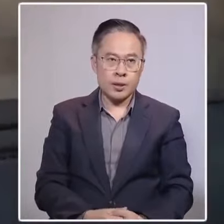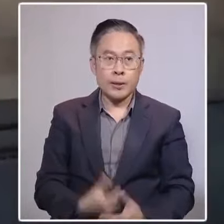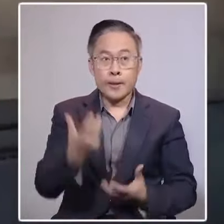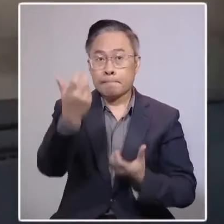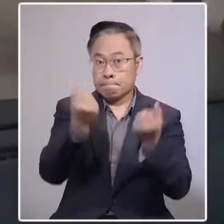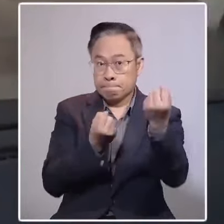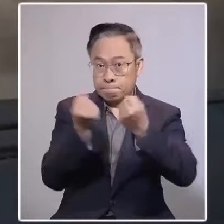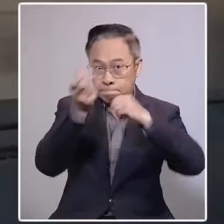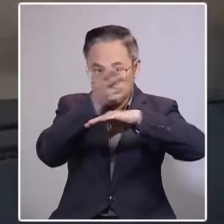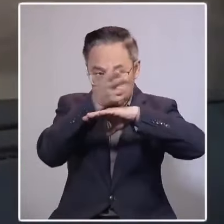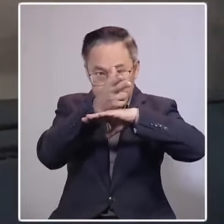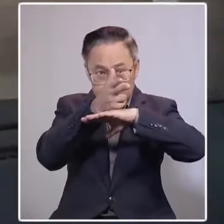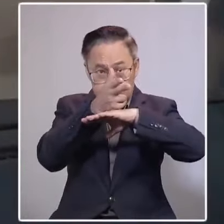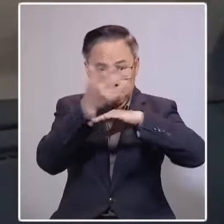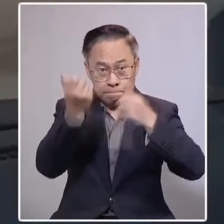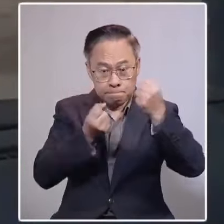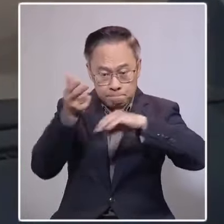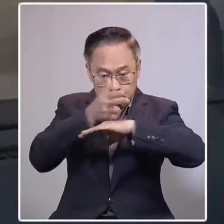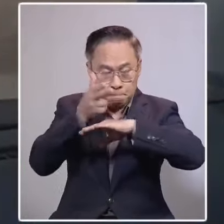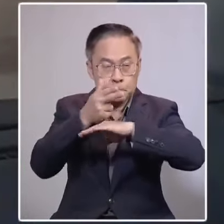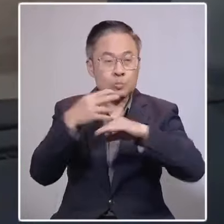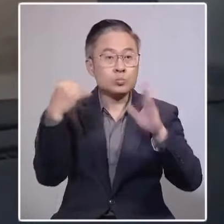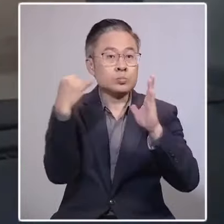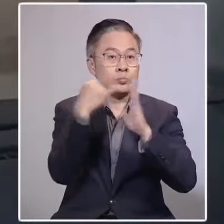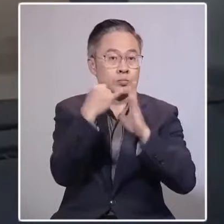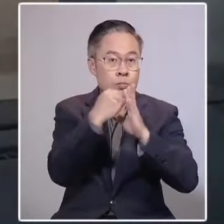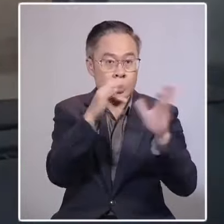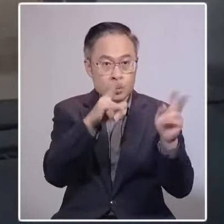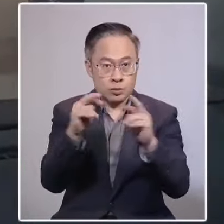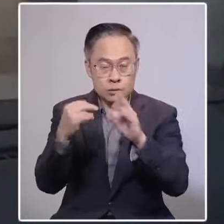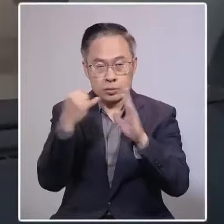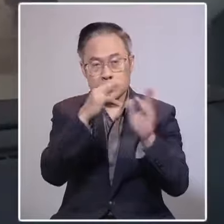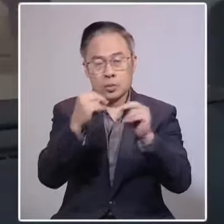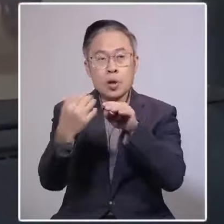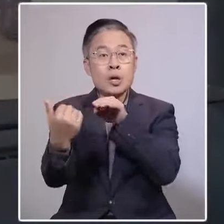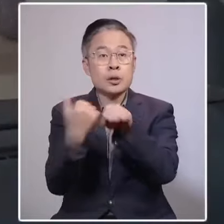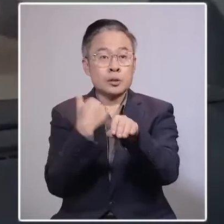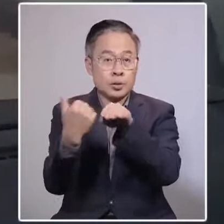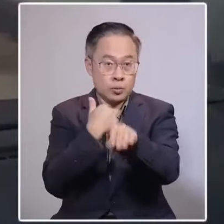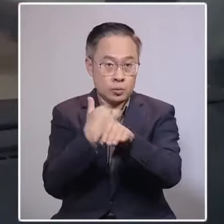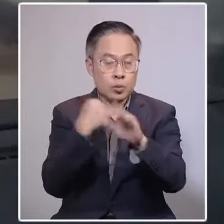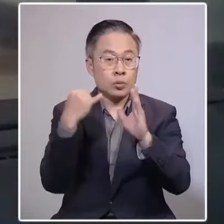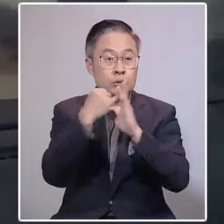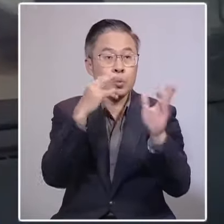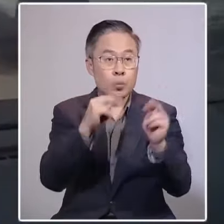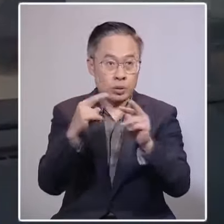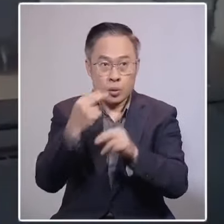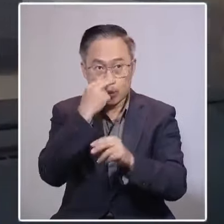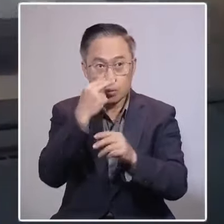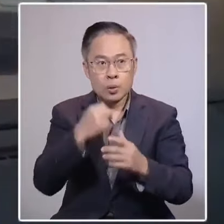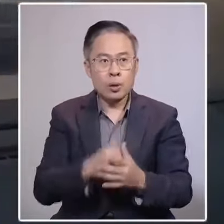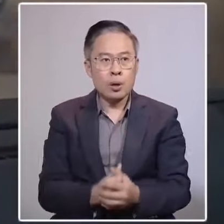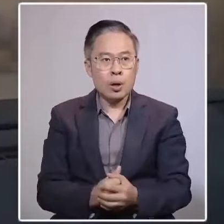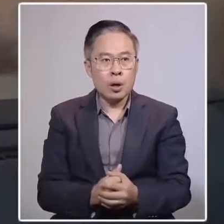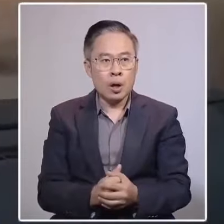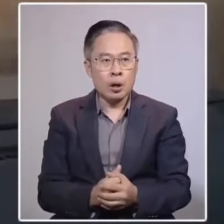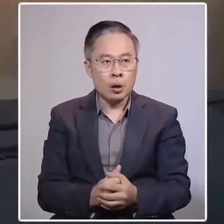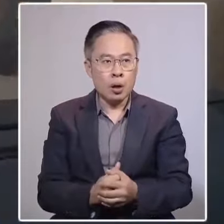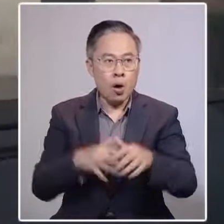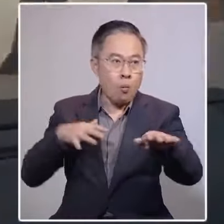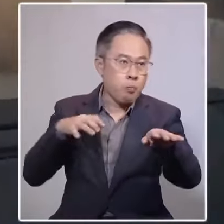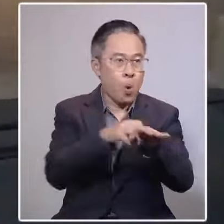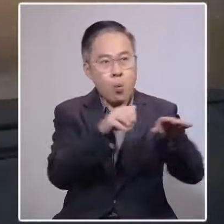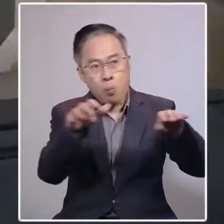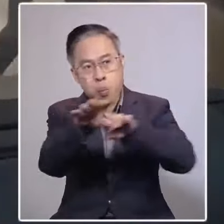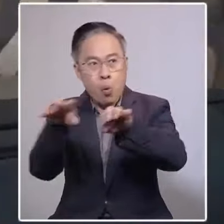รถเนี่ยบันทึกเหตุการณ์ไว้ได้นนทบุรีนี่เองนะครับรัตนาธิเบศมุ่งหน้าไปนนทบุรีนี่ฮะ